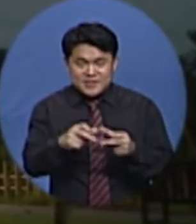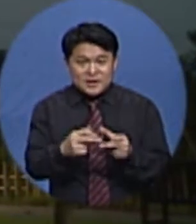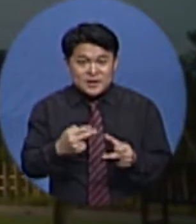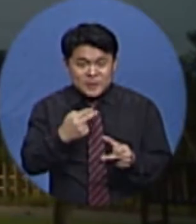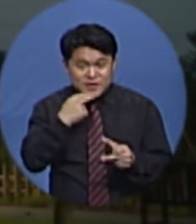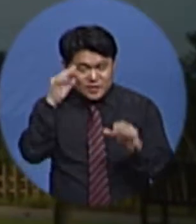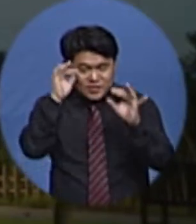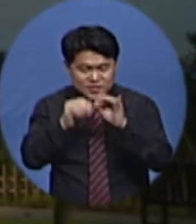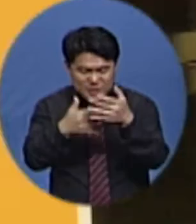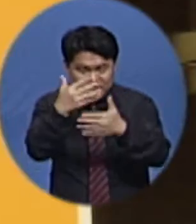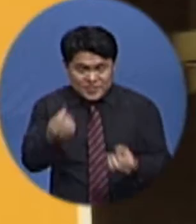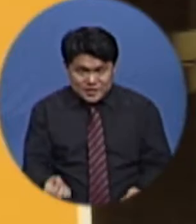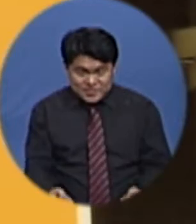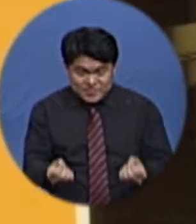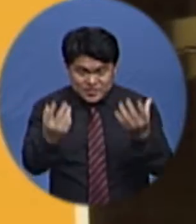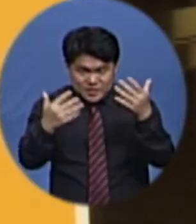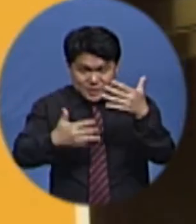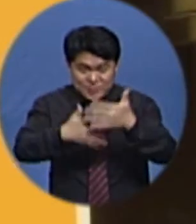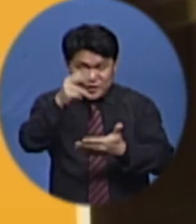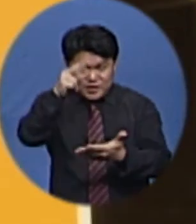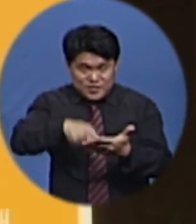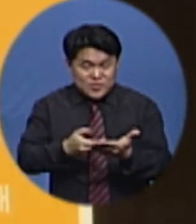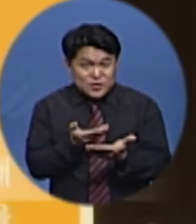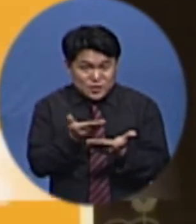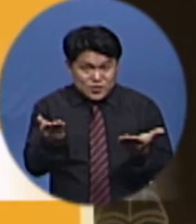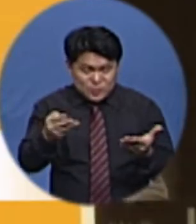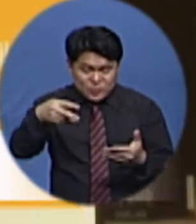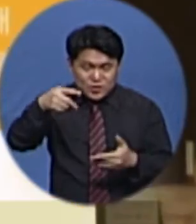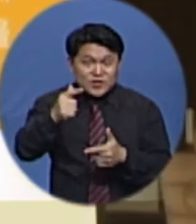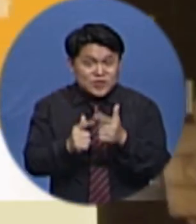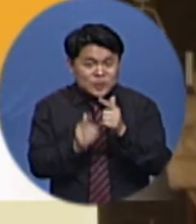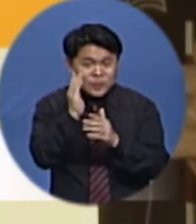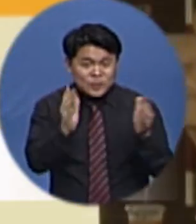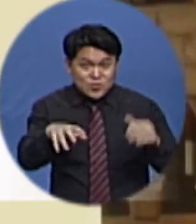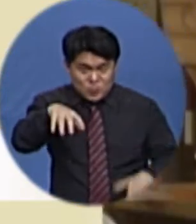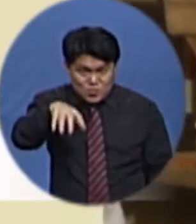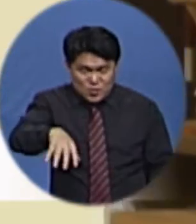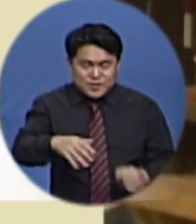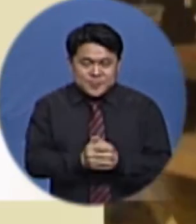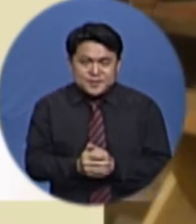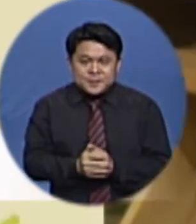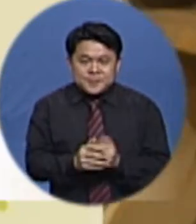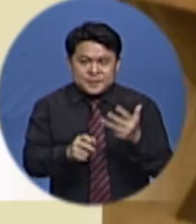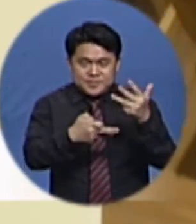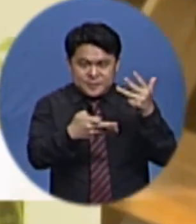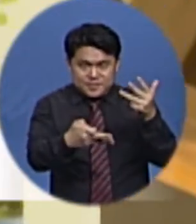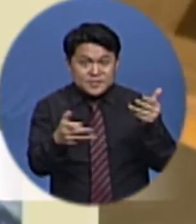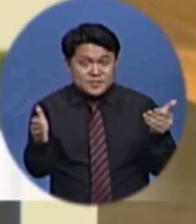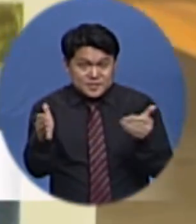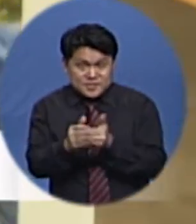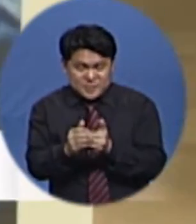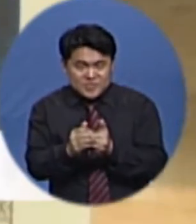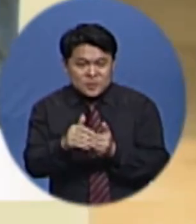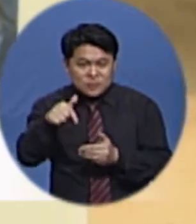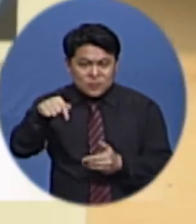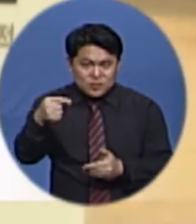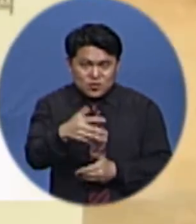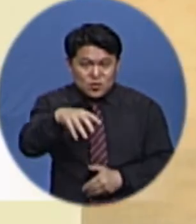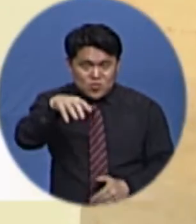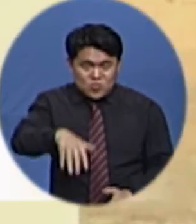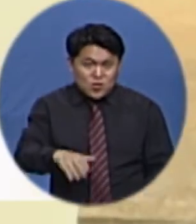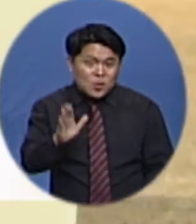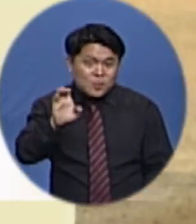공감 영화제 영화 읽어주는 수목원. 8월 13일까지 구로구에 위치한 푸른 수목원에서